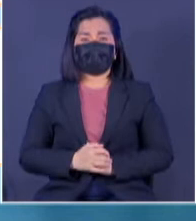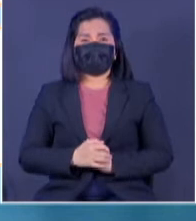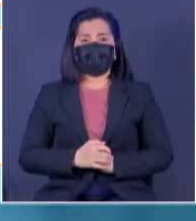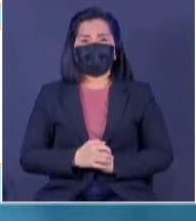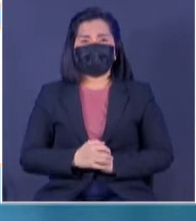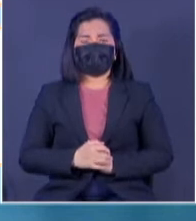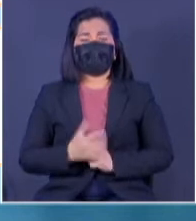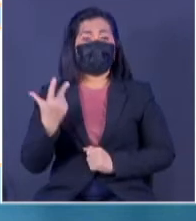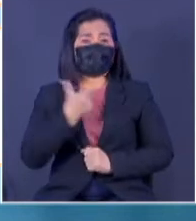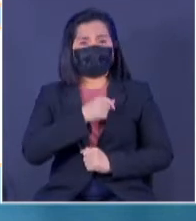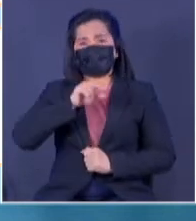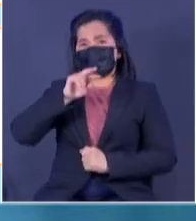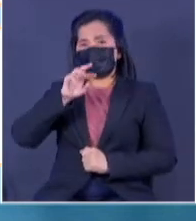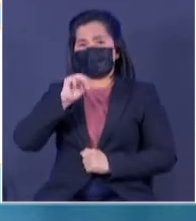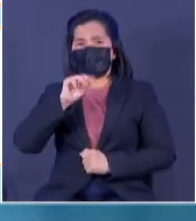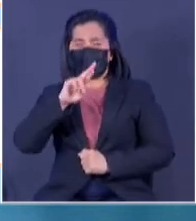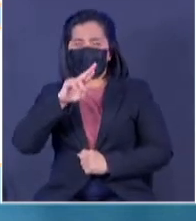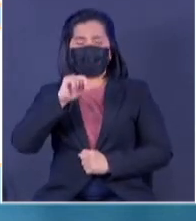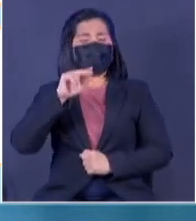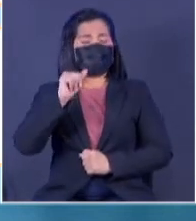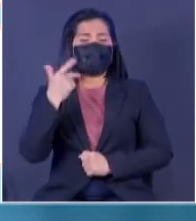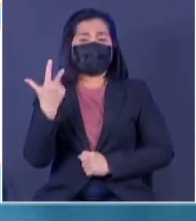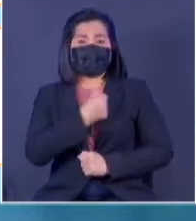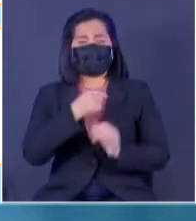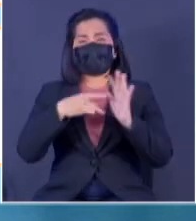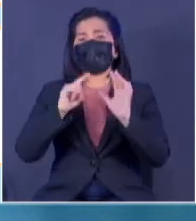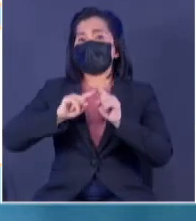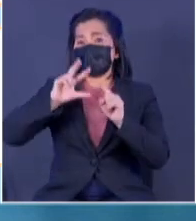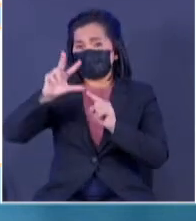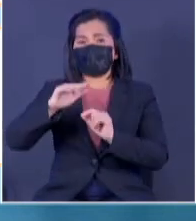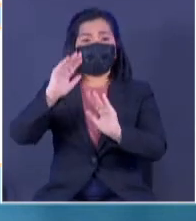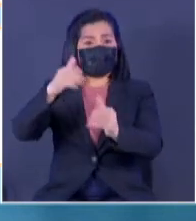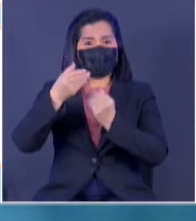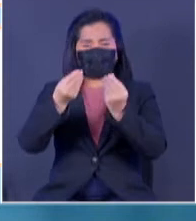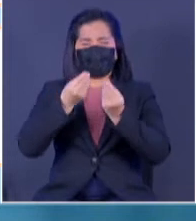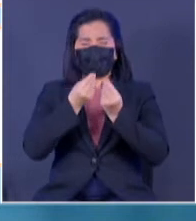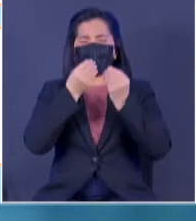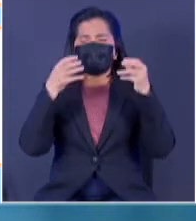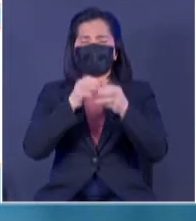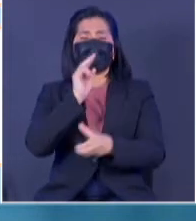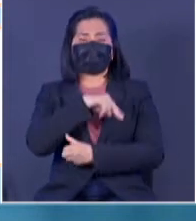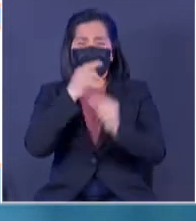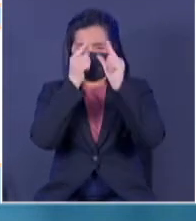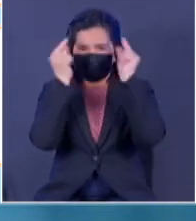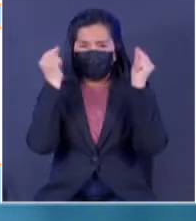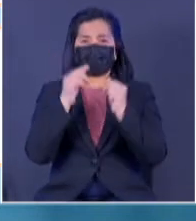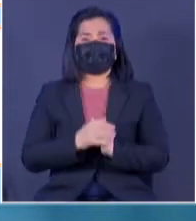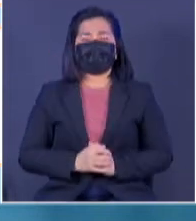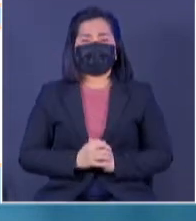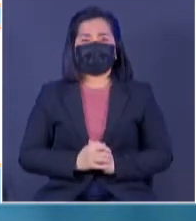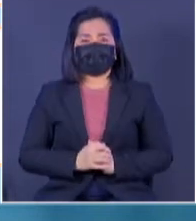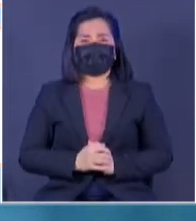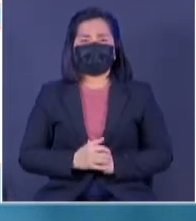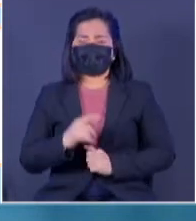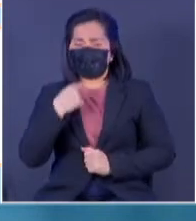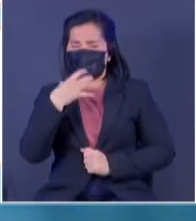ดmRNA เป็นวัคซีนฉีดกระตุ้นเข็มที่3นำเข้ามาให้แก่บุคลากรทางการแพทย์ด่านหน้า ที่ต้องการฉีด